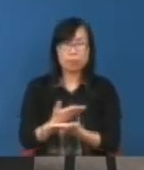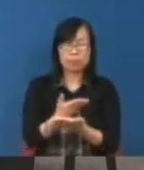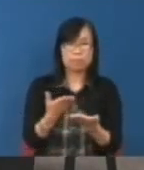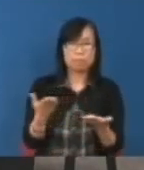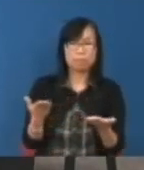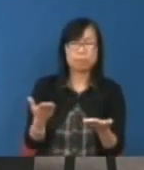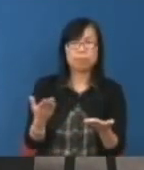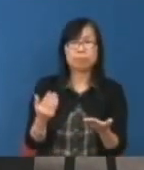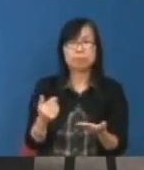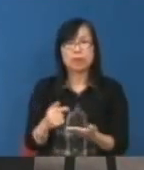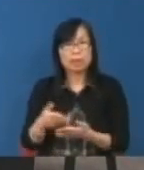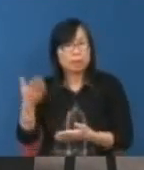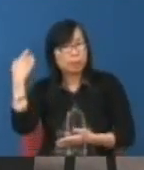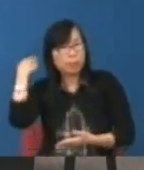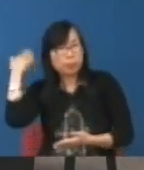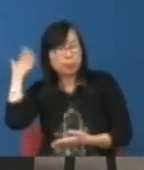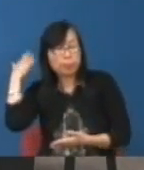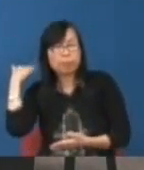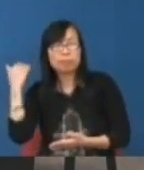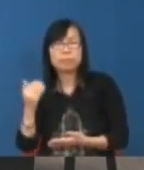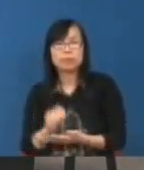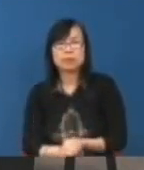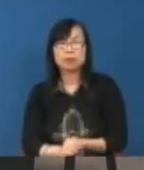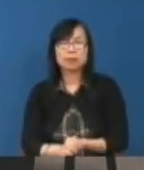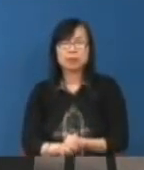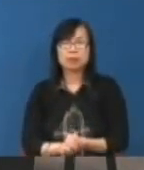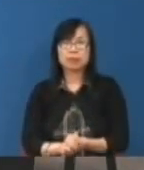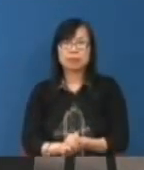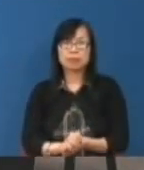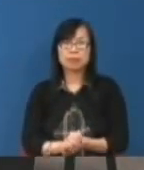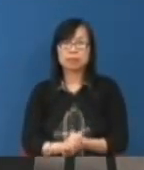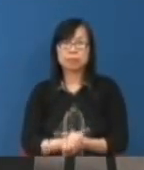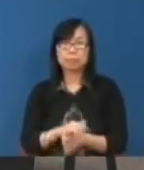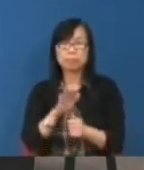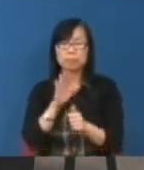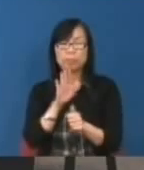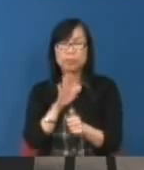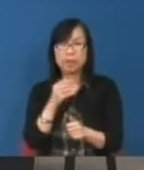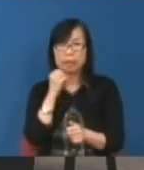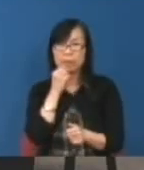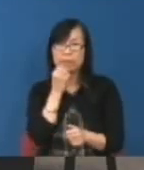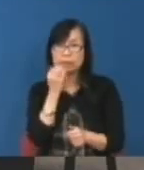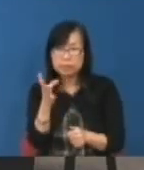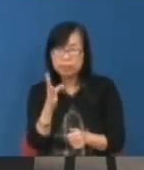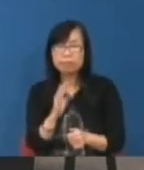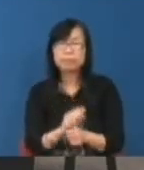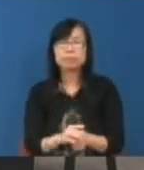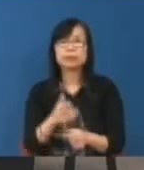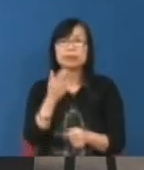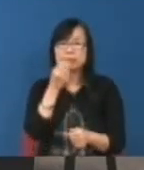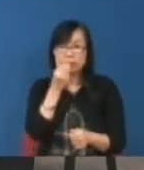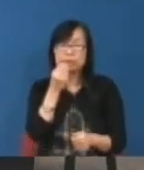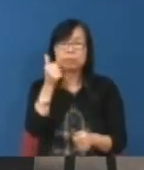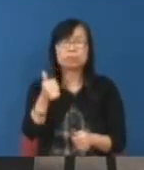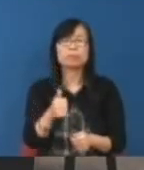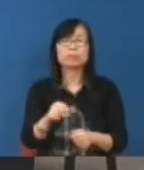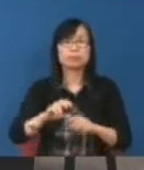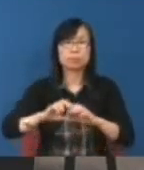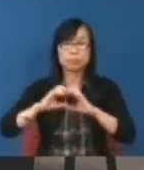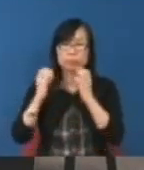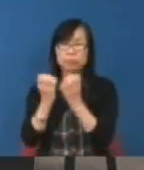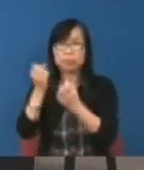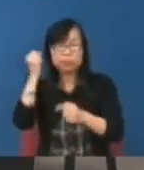實亦都喺背後係為緊。在他們的建議之下得益的財團做事，